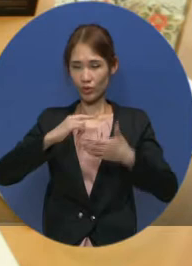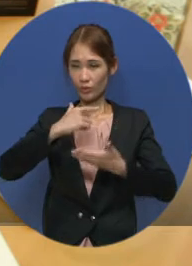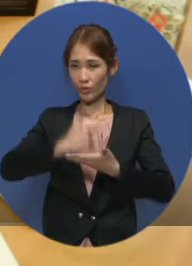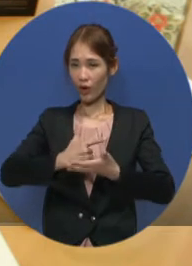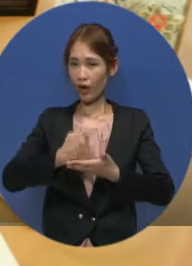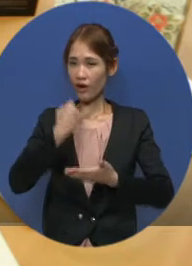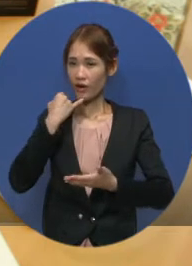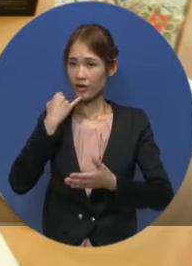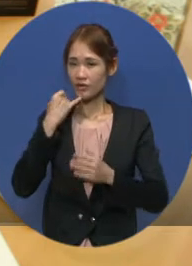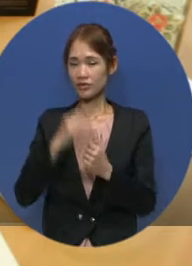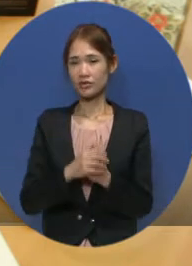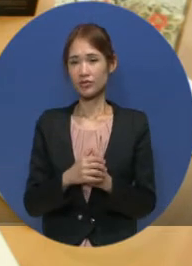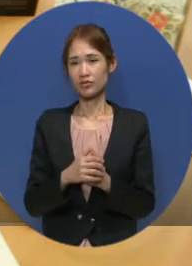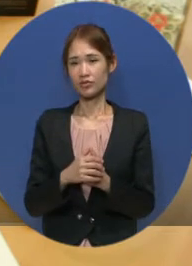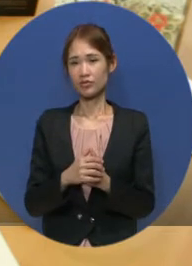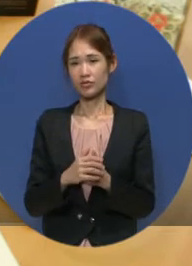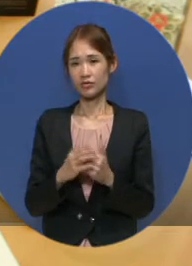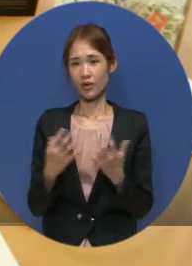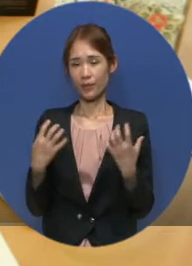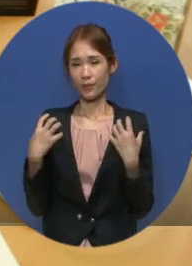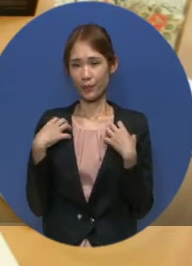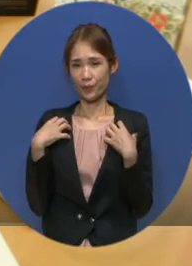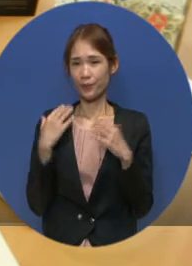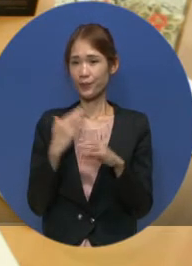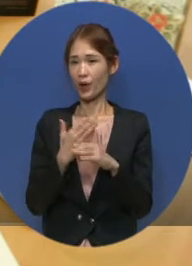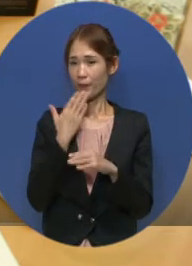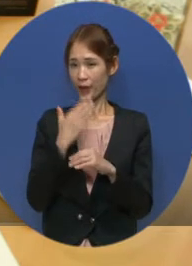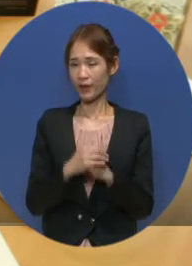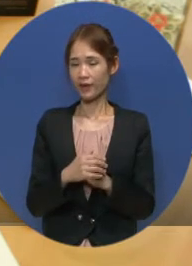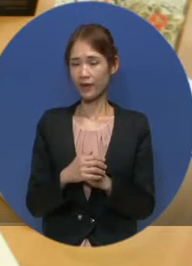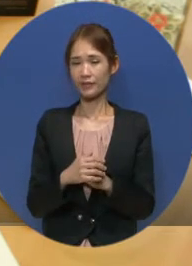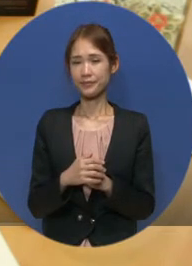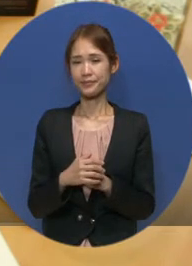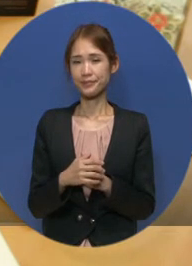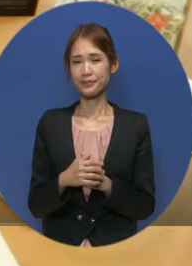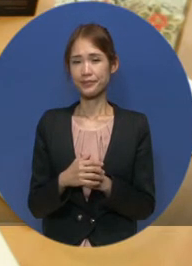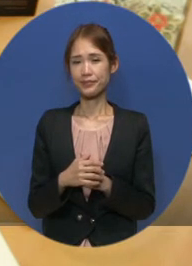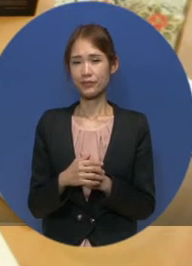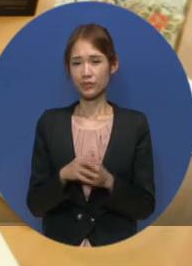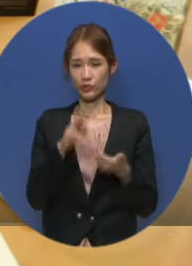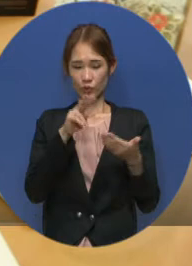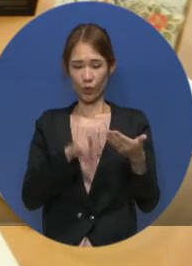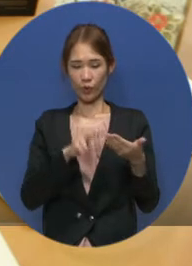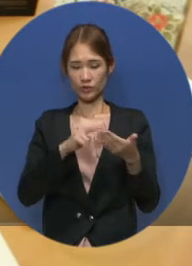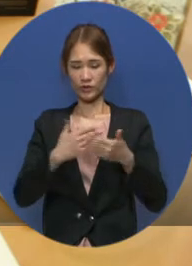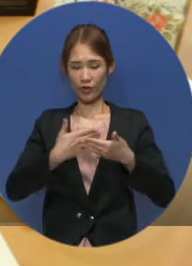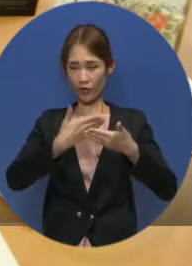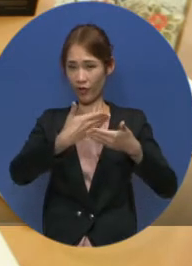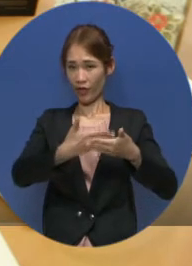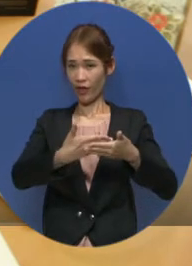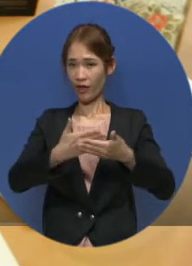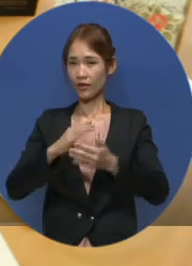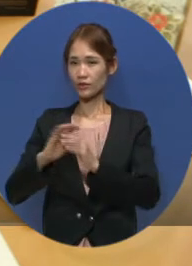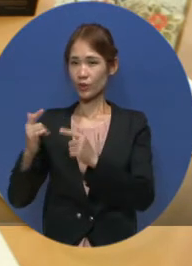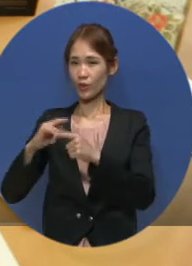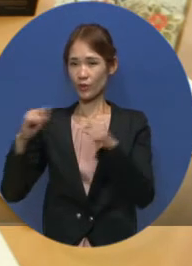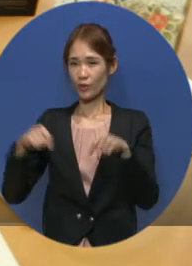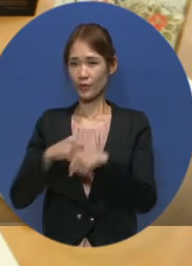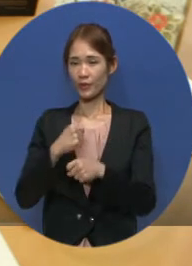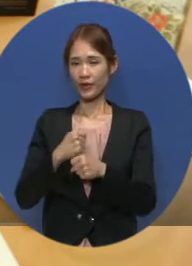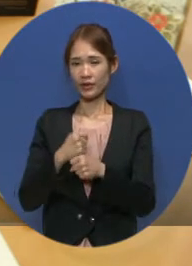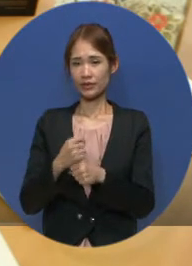그래서 이게 거치대 역할을 할 수 있구나 생각을 해서 독서대를 만들게 되고 노트북 거치대를 만들게 됐습니다.